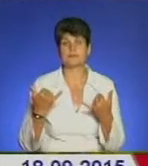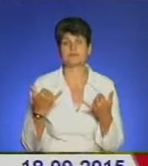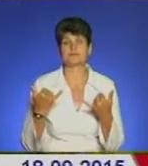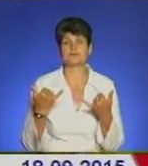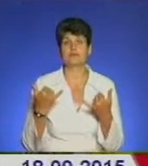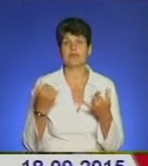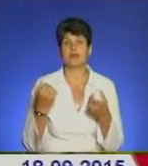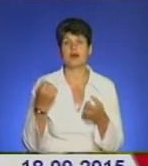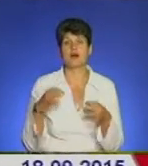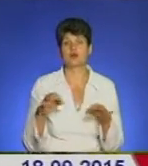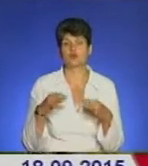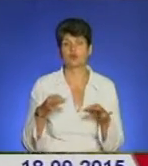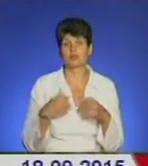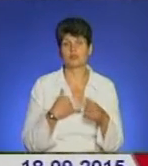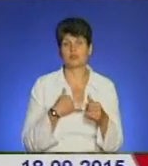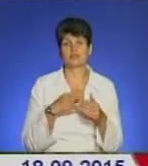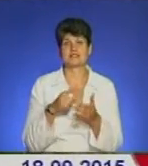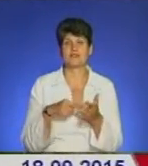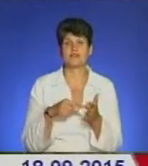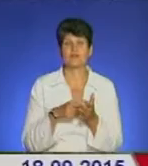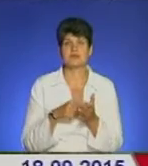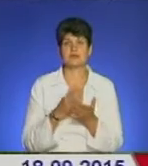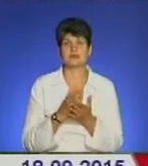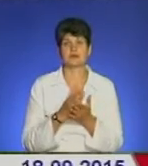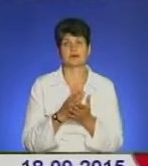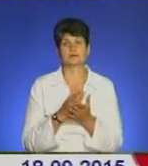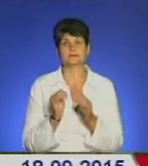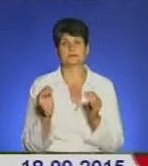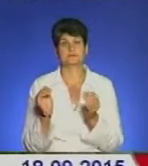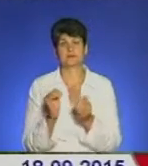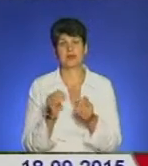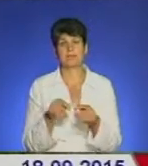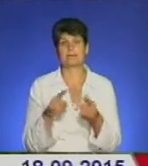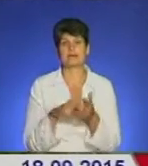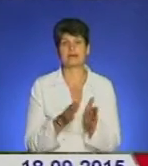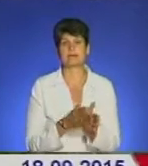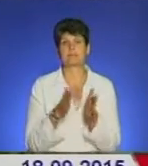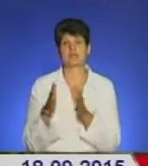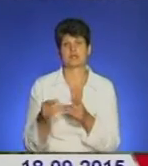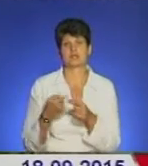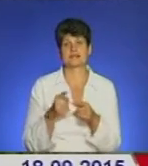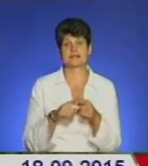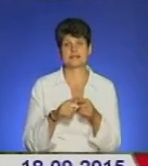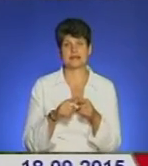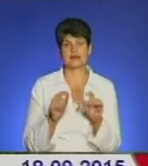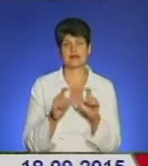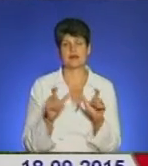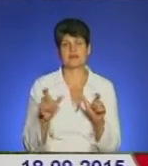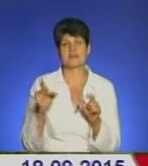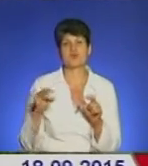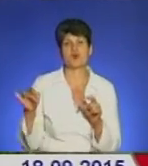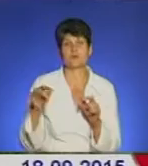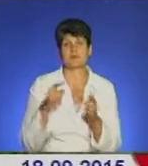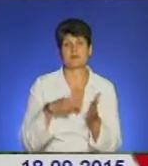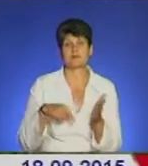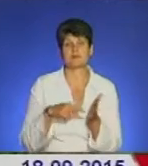місті стає просто неймовірно забагато. Міста, які вже перейшли цей етап, я маю на увазі там європейські міста, найближчі